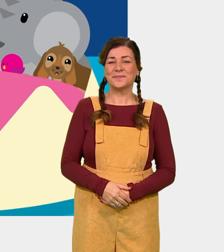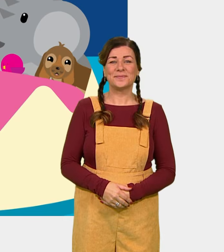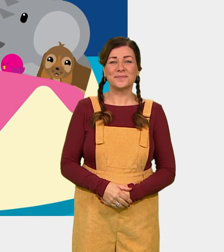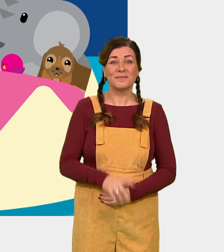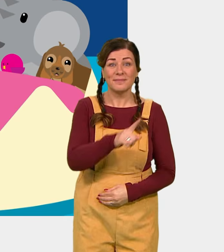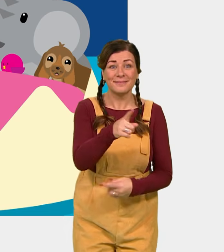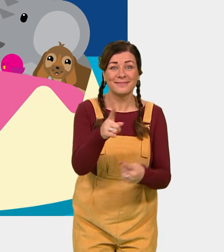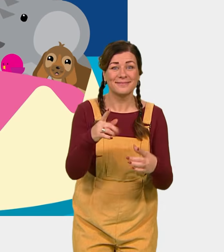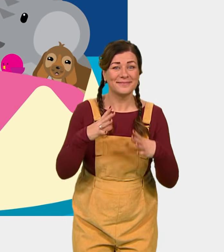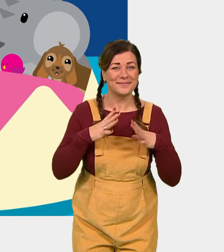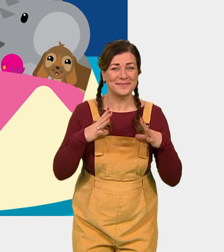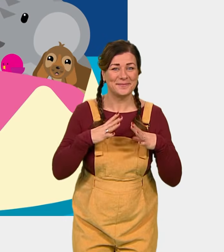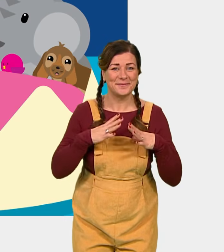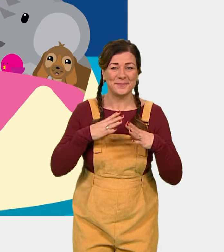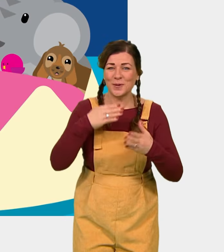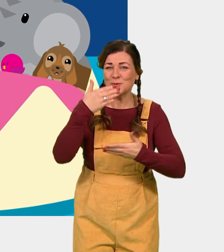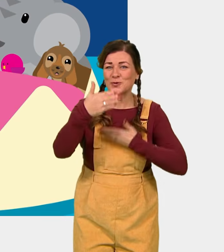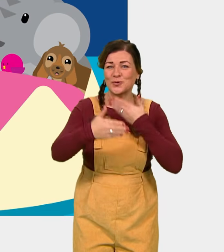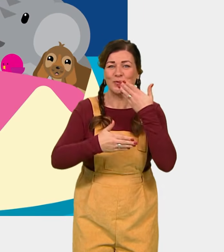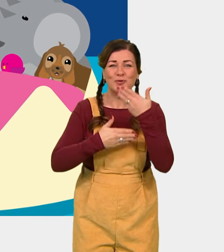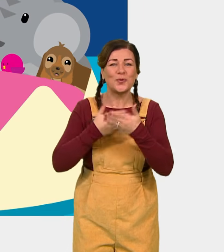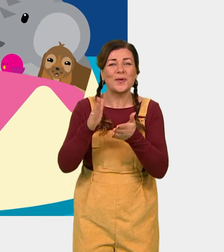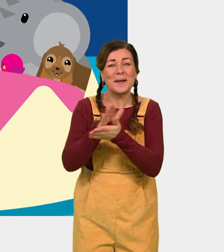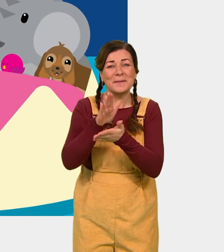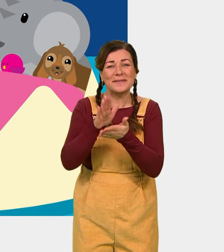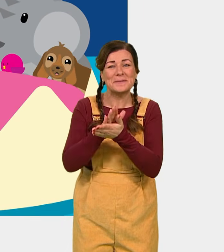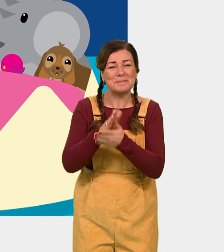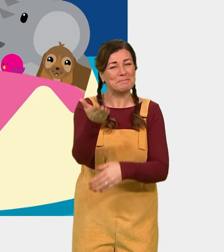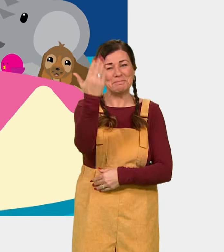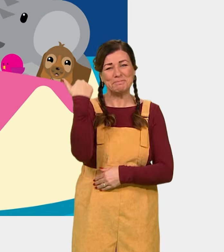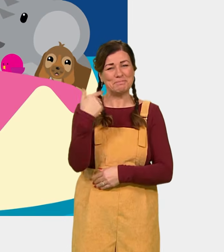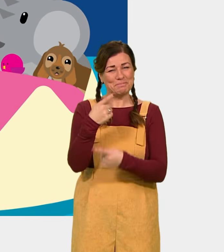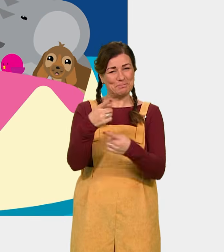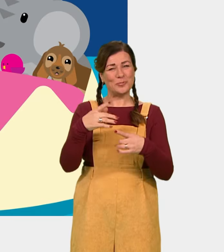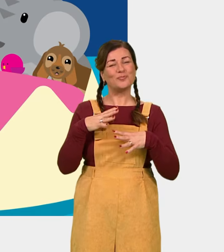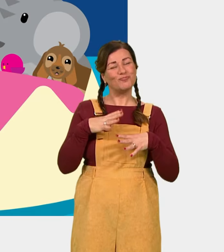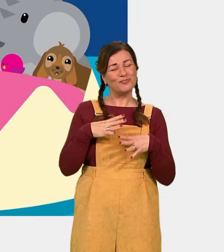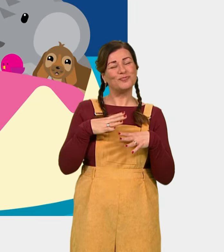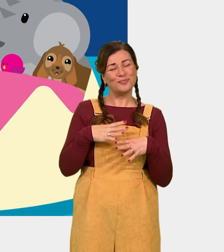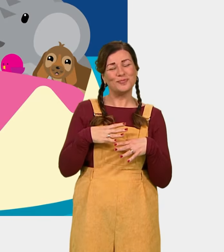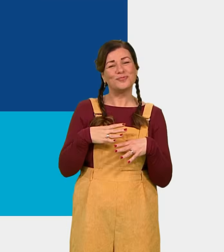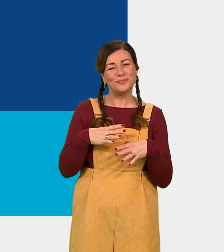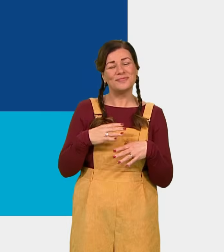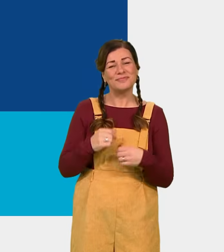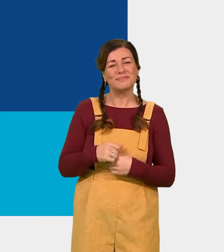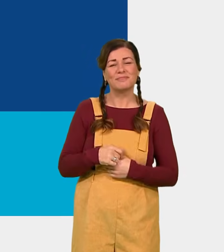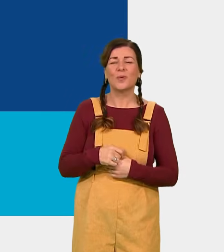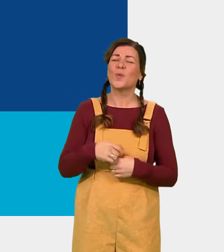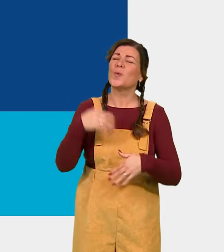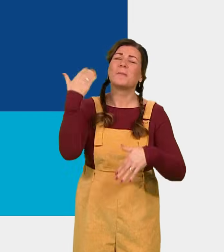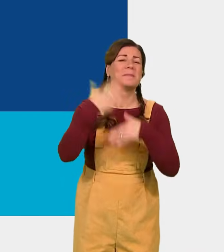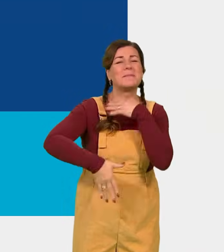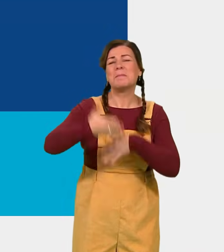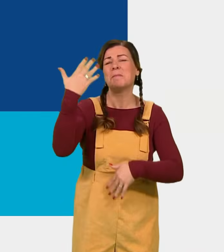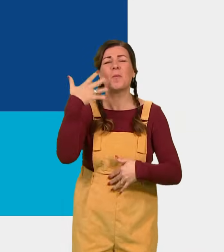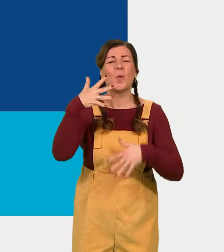Ydy pawb yn barod am stori fach hapus? Wel, dewch, gwnewch eich hun yn gyfforddus. Doedd hi erioed